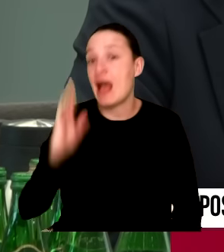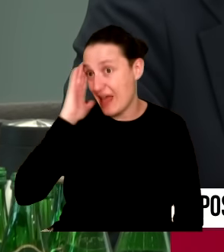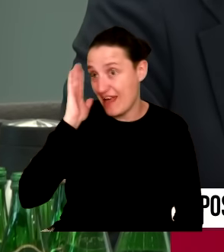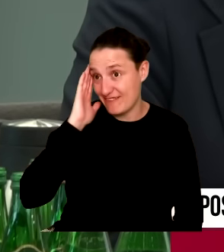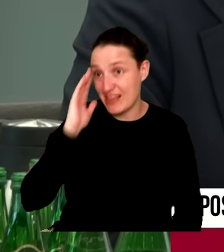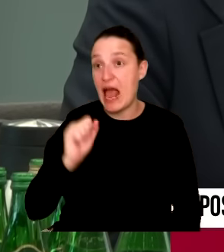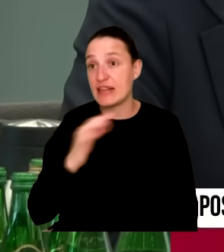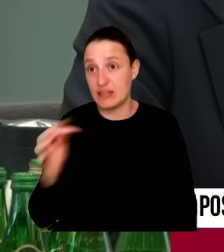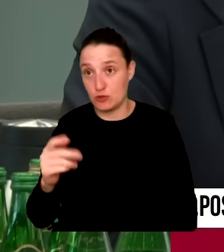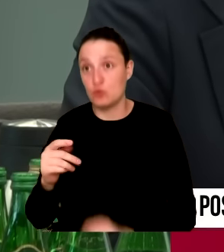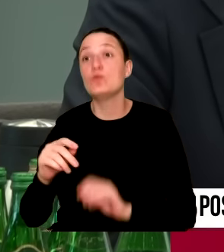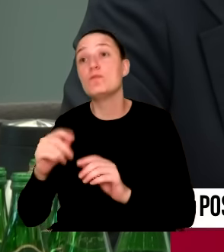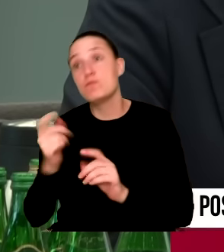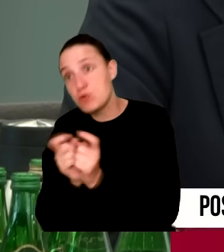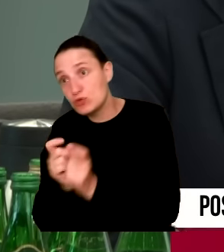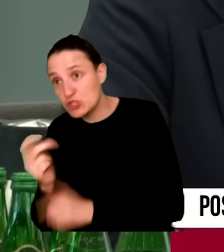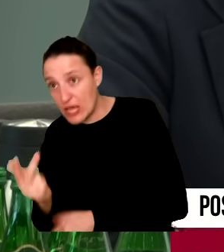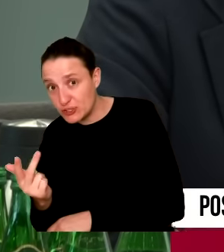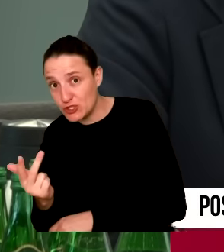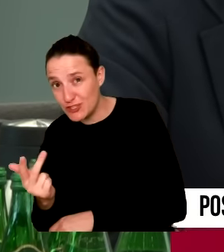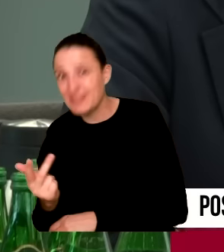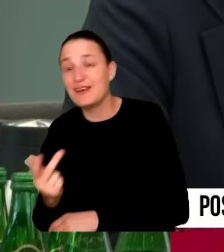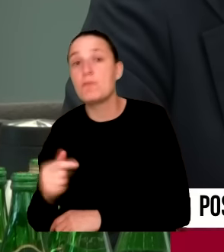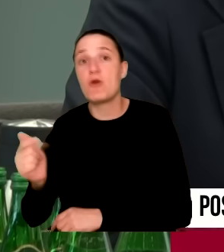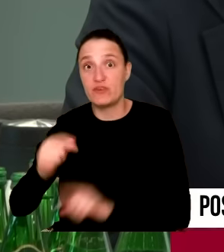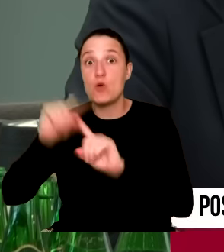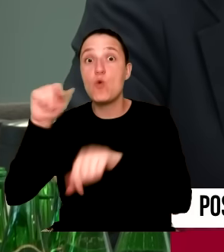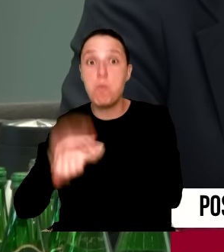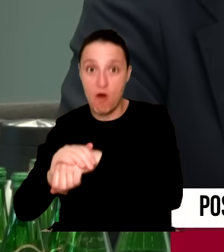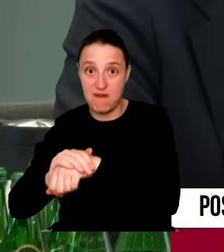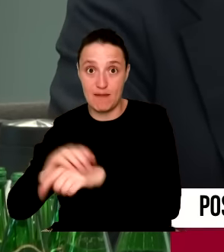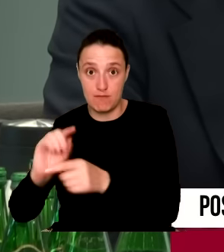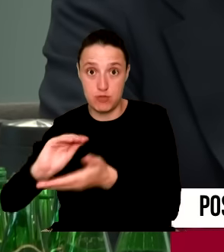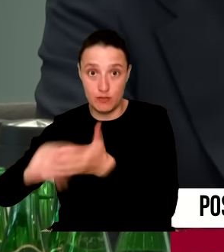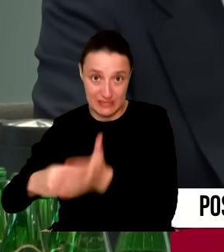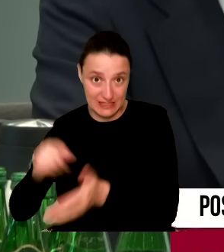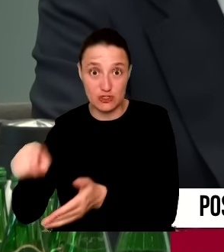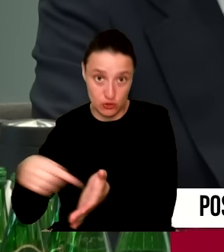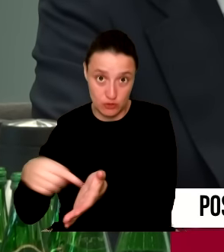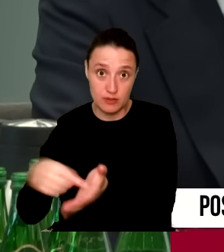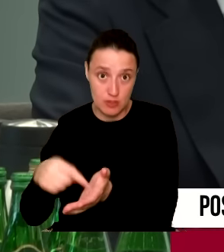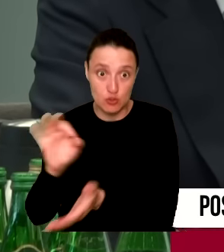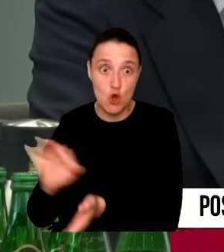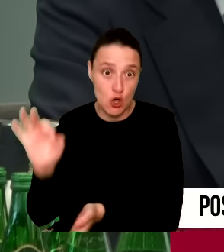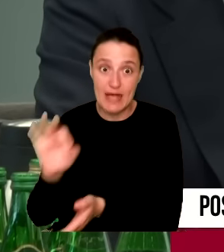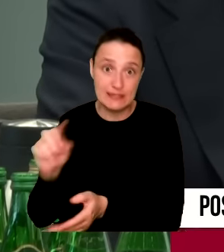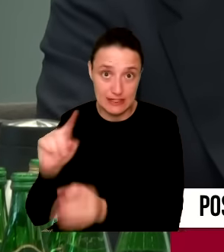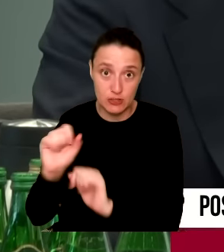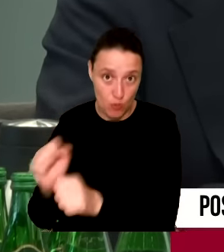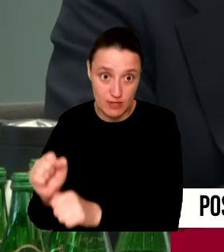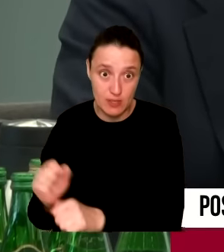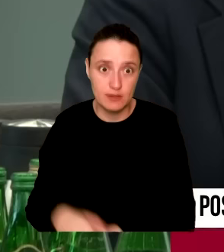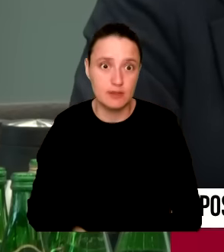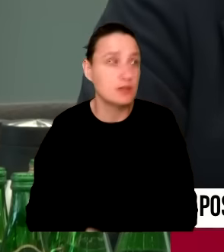jest mowa o tym że należy podpisać umowę przy okazji tychże właśnie tego typu działa przych